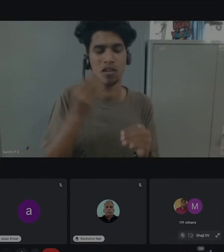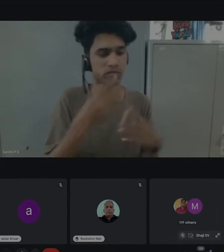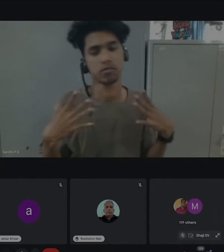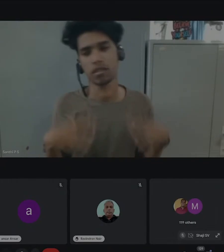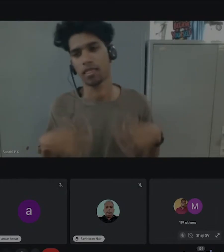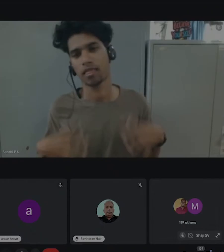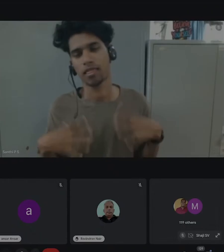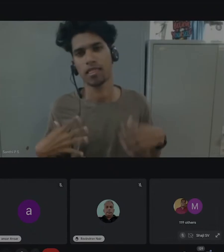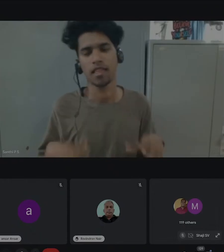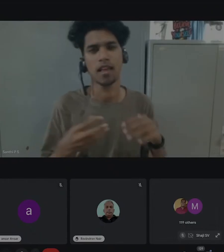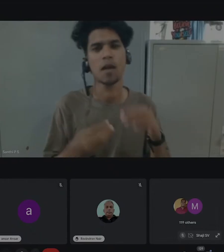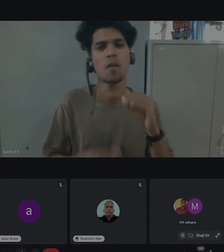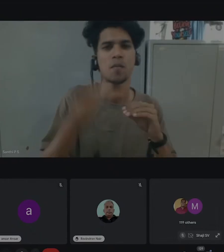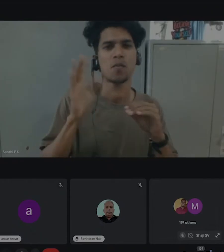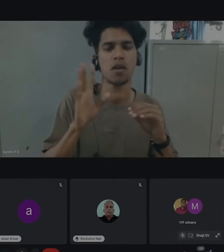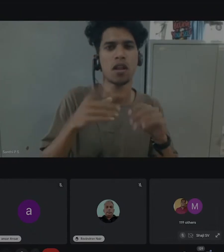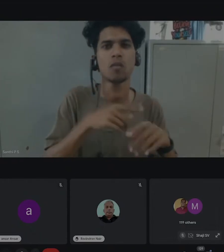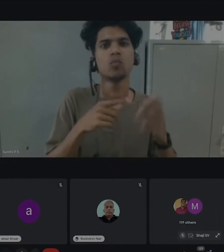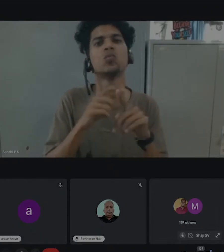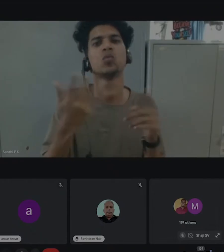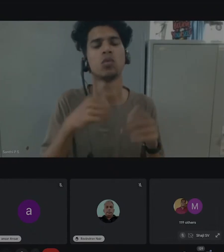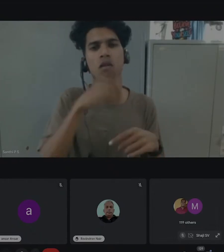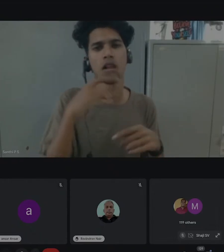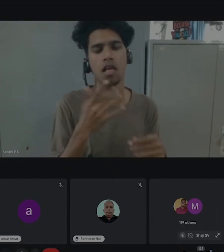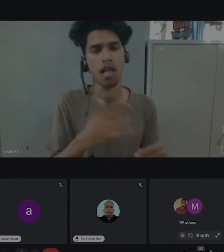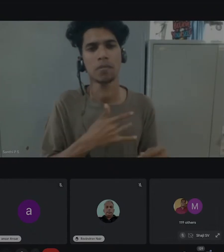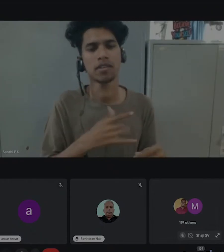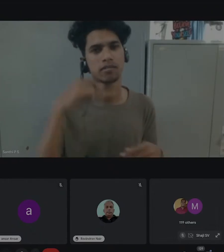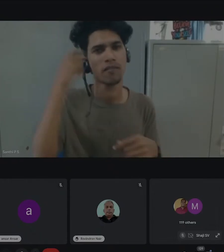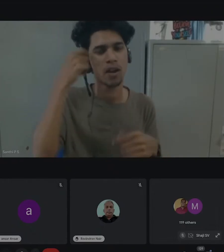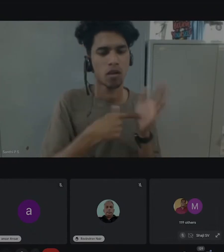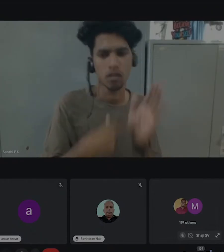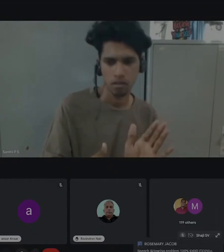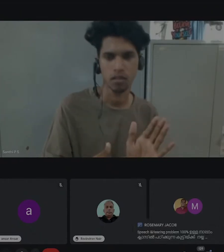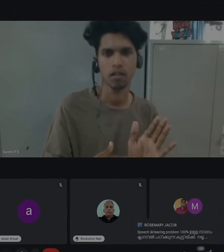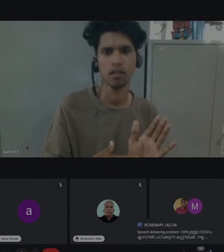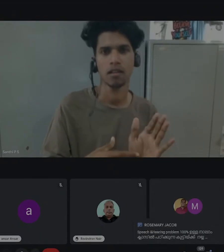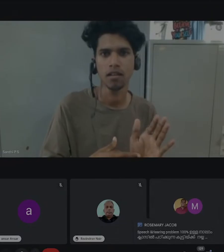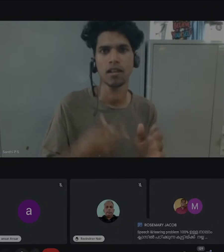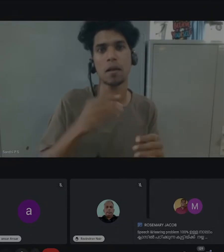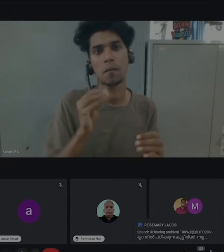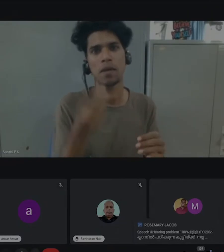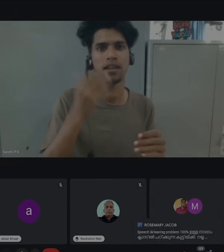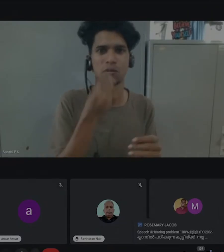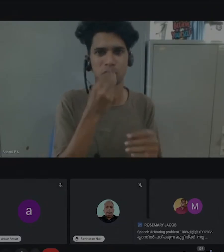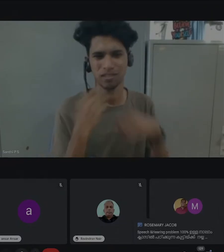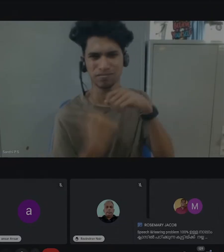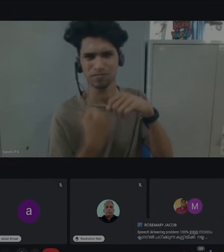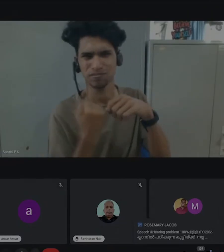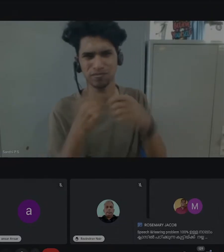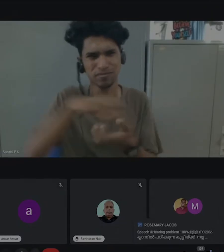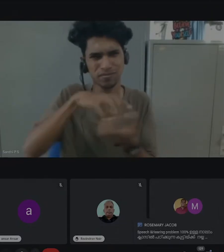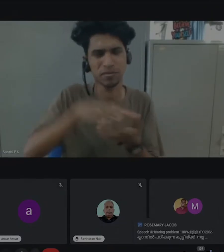ബുദ്ധിമുട്ട് കാണിക്കുകയും അപ്പൊ നമ്മൾ വീഡിയോ എല്ലാം കാണിച്ചു കൊടുക്കുകയൊക്കെ ചെയ്യും. അതിനോടൊപ്പം ഈ അരച്ച ഭക്ഷണവും കൂടി വായിലോട്ട് ഒഴിച്ചു കൊടുക്കും. അപ്പൊ ഇറക്കാൻ വളരെ എളുപ്പത്തിൽ